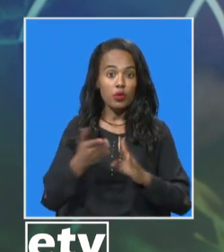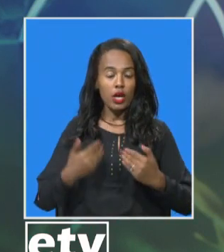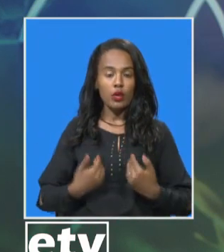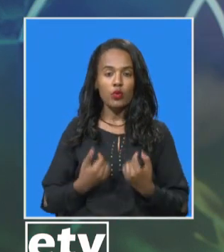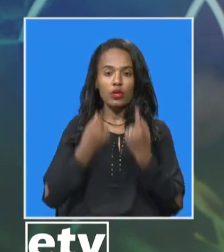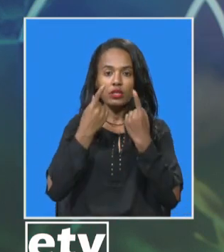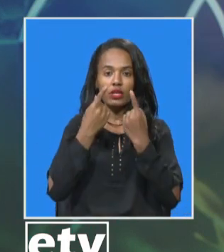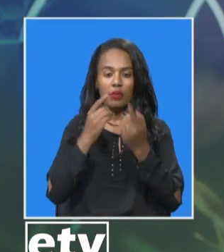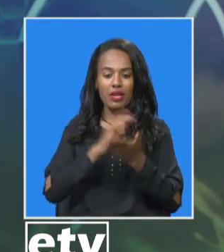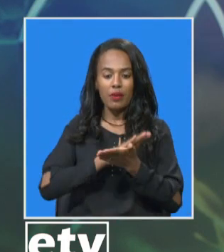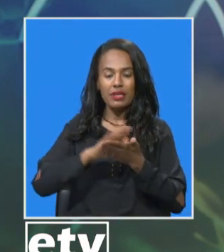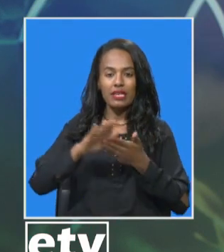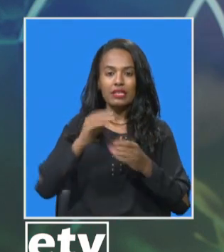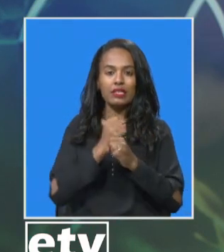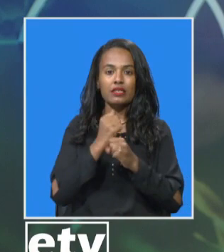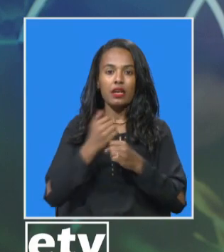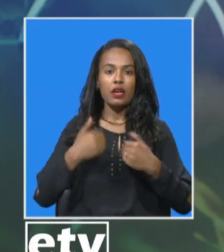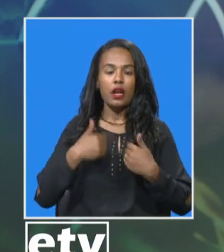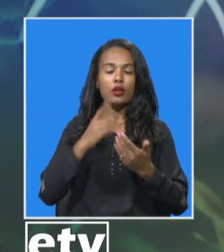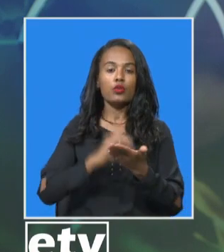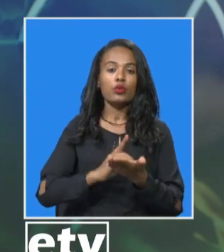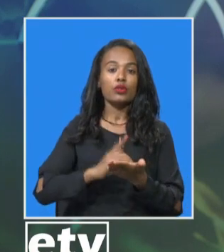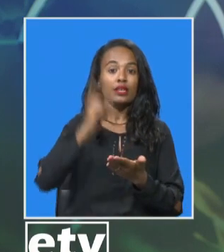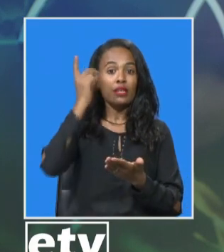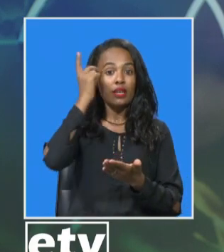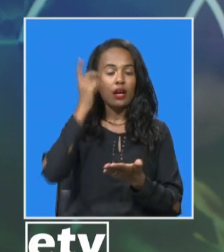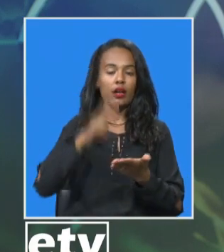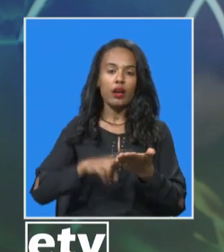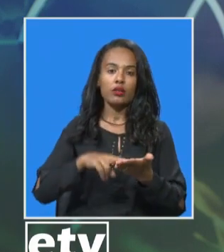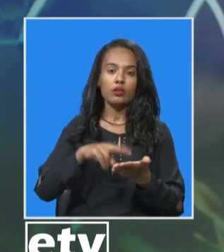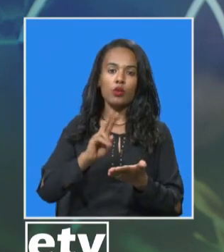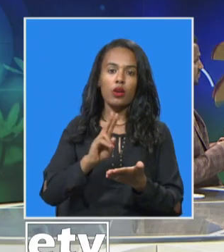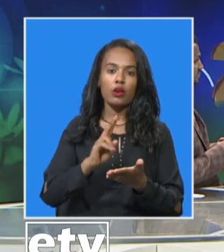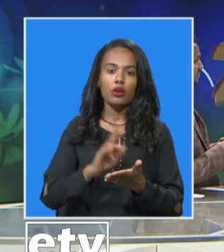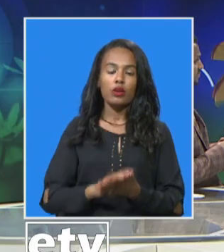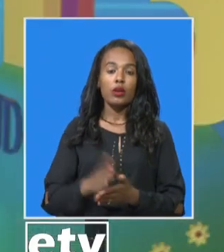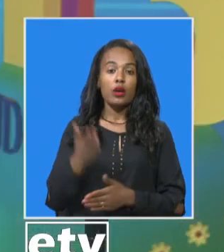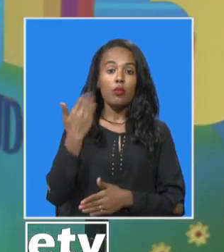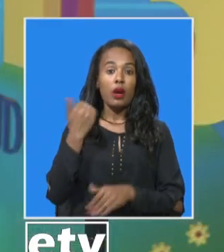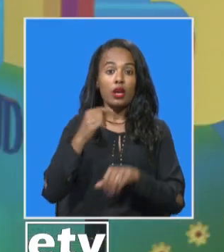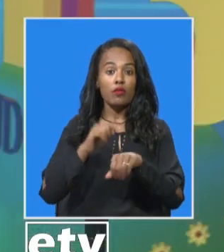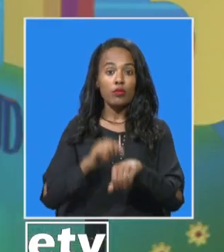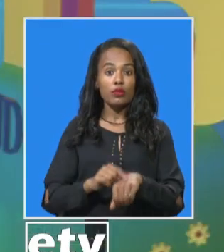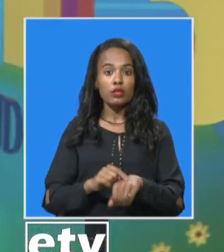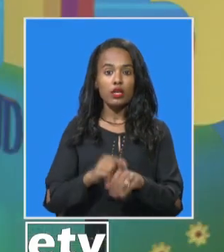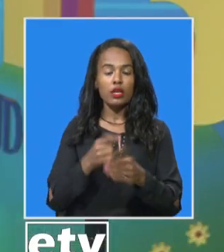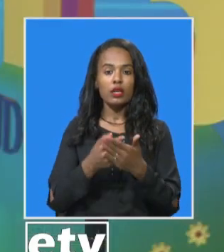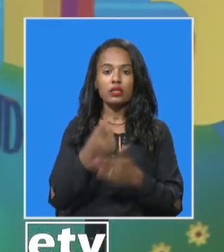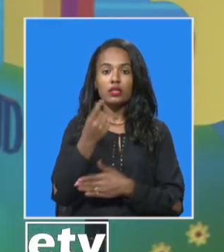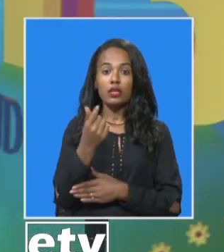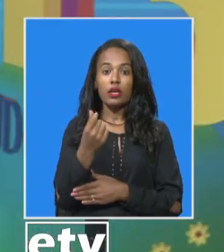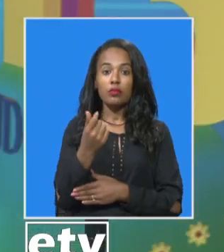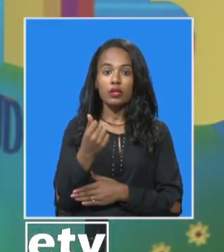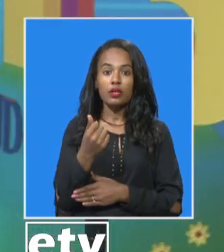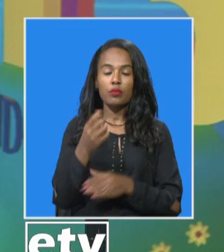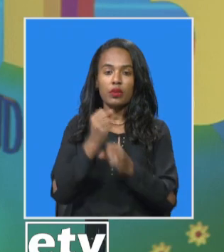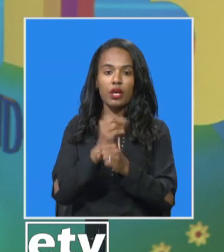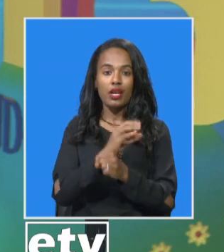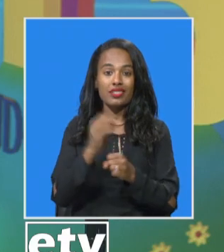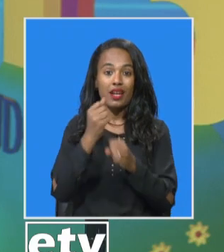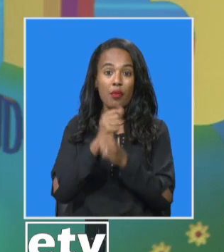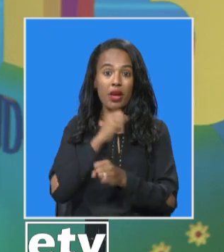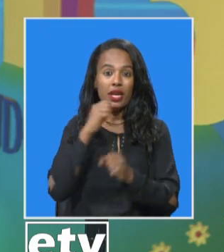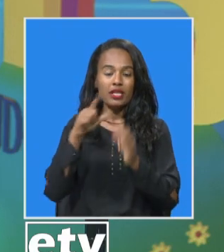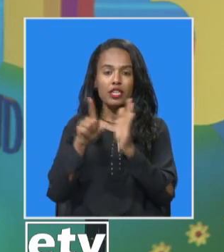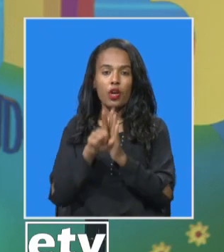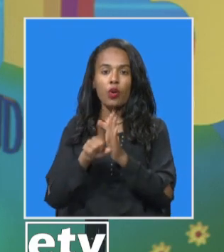ግንዛቤ ለማጥራት እየተሰራ እንዳለም ዶክተር ይናገር ደሴ አንስተዋል። ባለፈው ጊዜ ከዚህ ከብር ሚያዝና ማያዝ